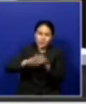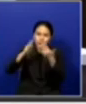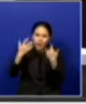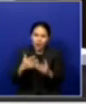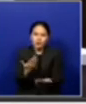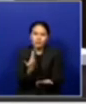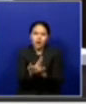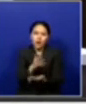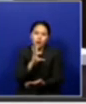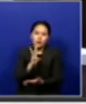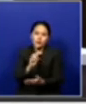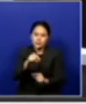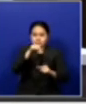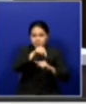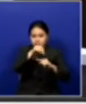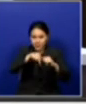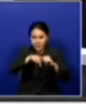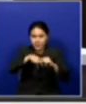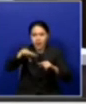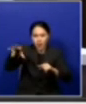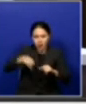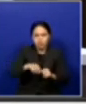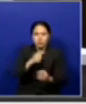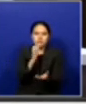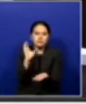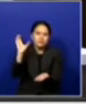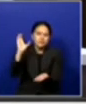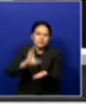บลงทุนอย่าให้มี